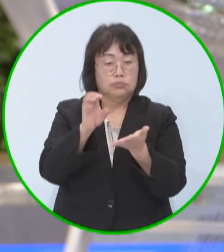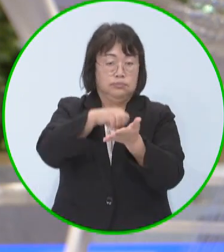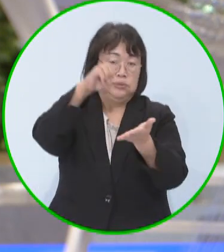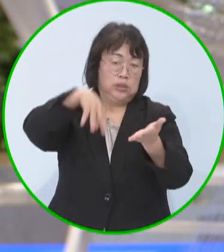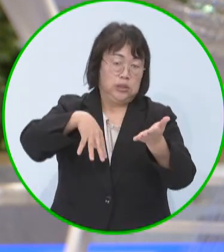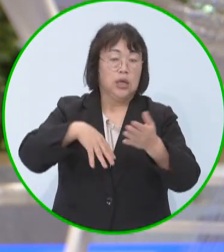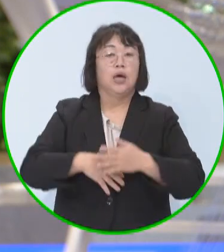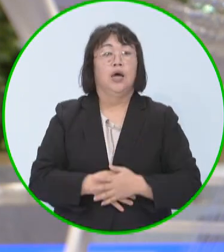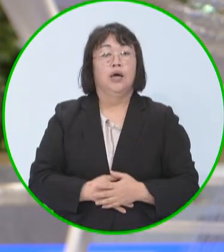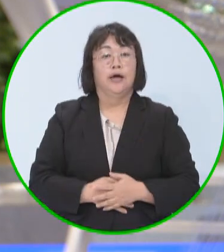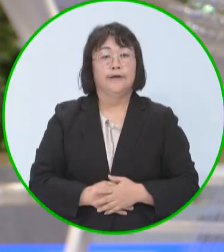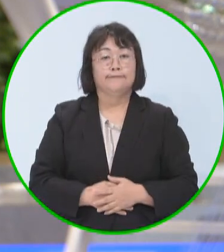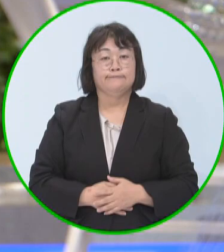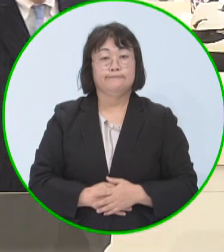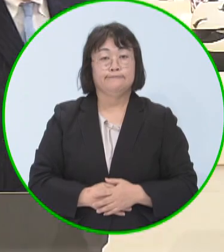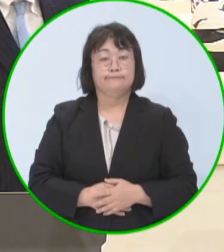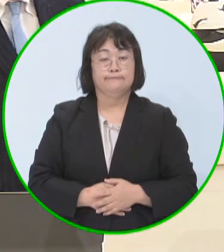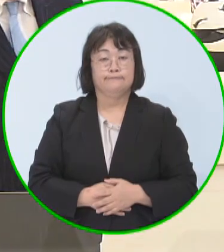た